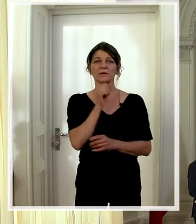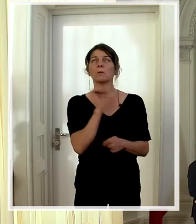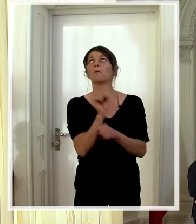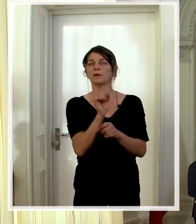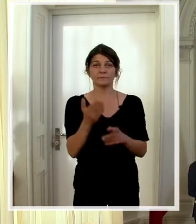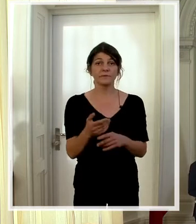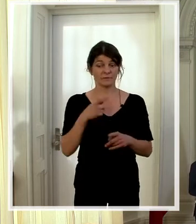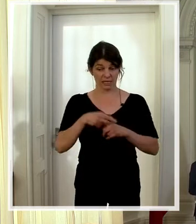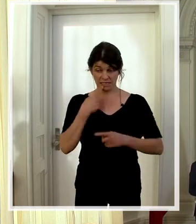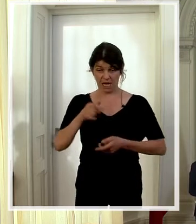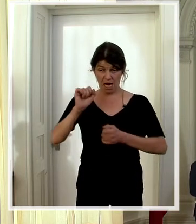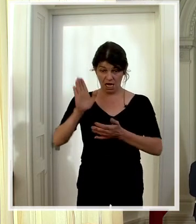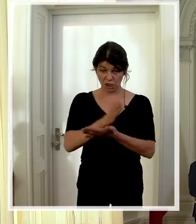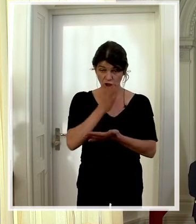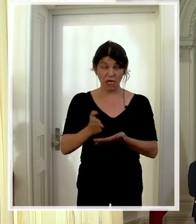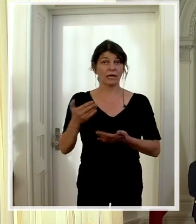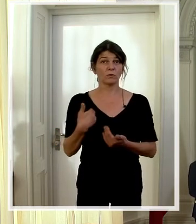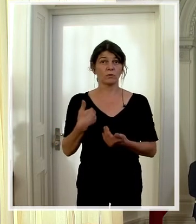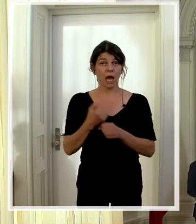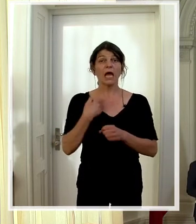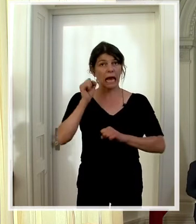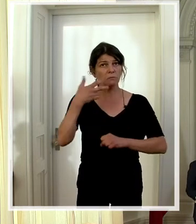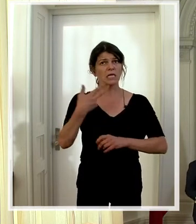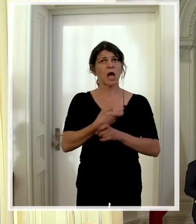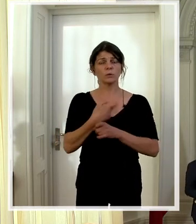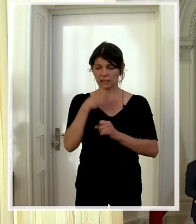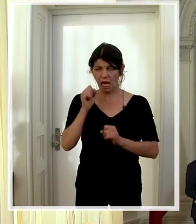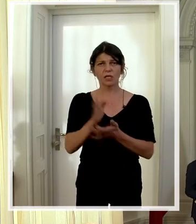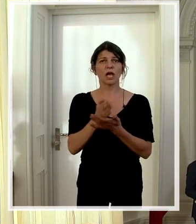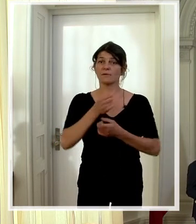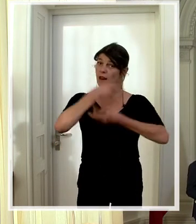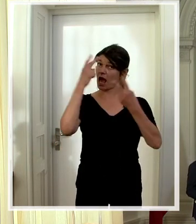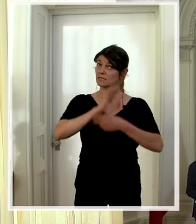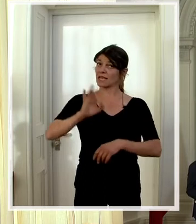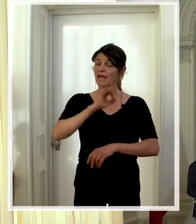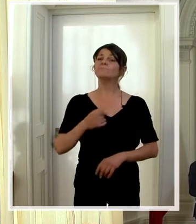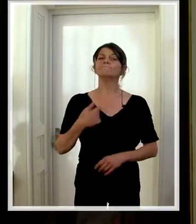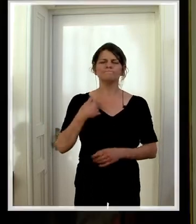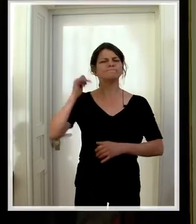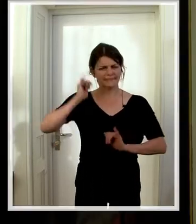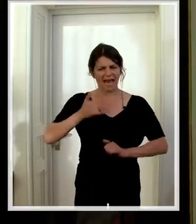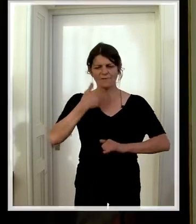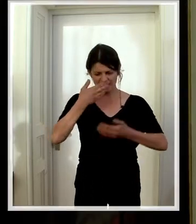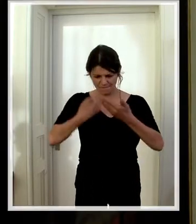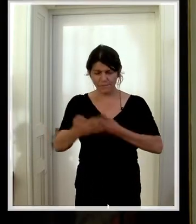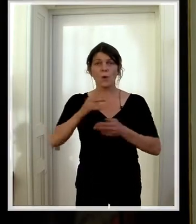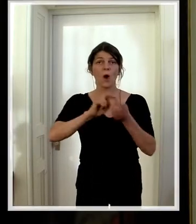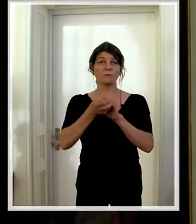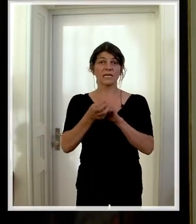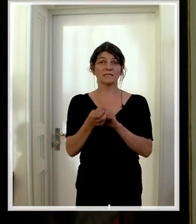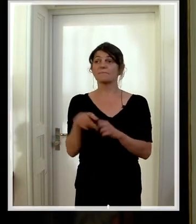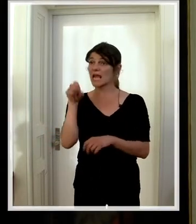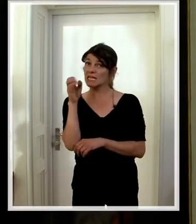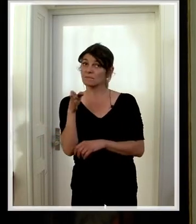fällen, man kann am 30. August einen Entscheid fällen. Ich glaube, man kann klar sagen, dass man sieht, wenn jetzt dass das umgesetzt wird, die S-Bahn und die